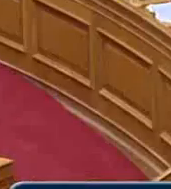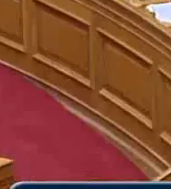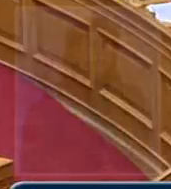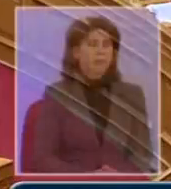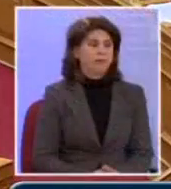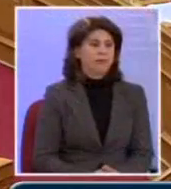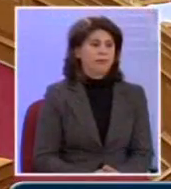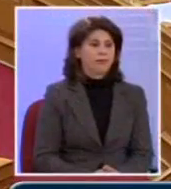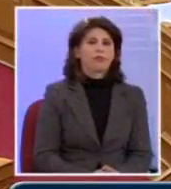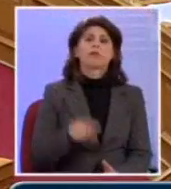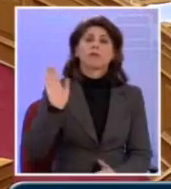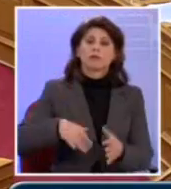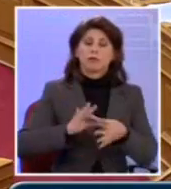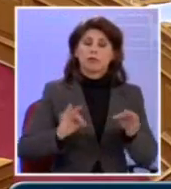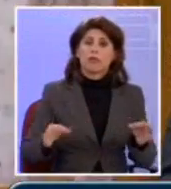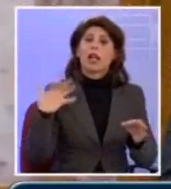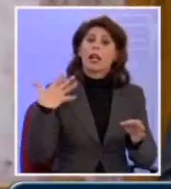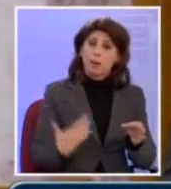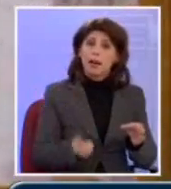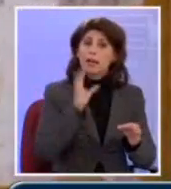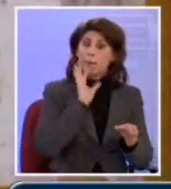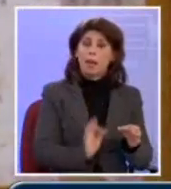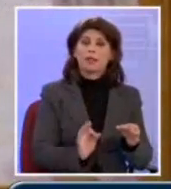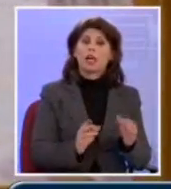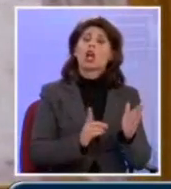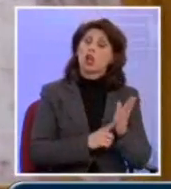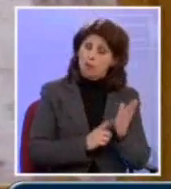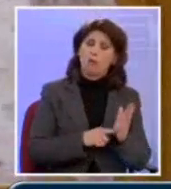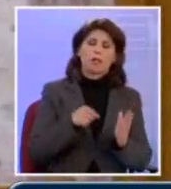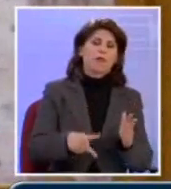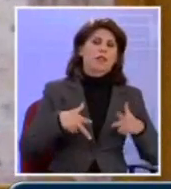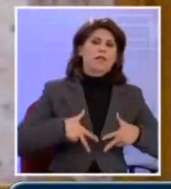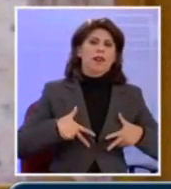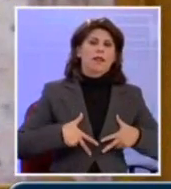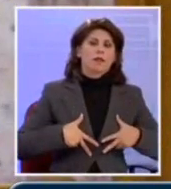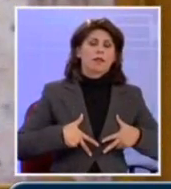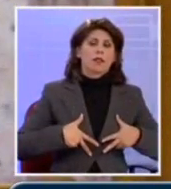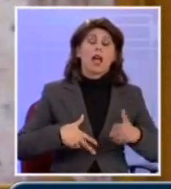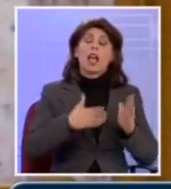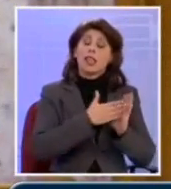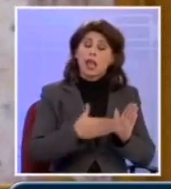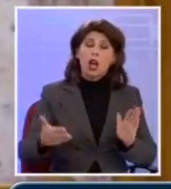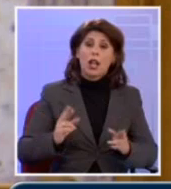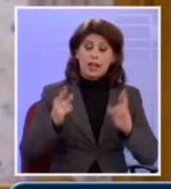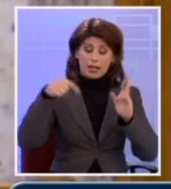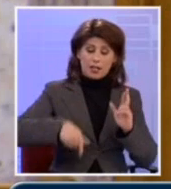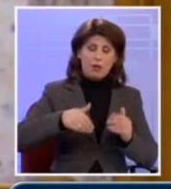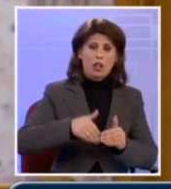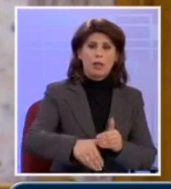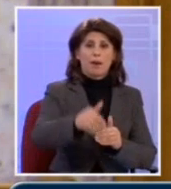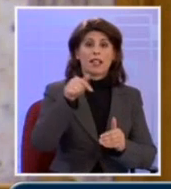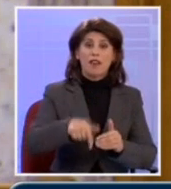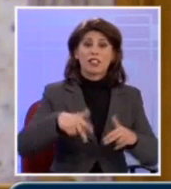Σε τελευταία ανάλυση, υπάρχει πράγματι νομιμοποίηση για αυτή την κυβέρνηση. Για όλες τις ενέργειες από εδώ και πέρα,